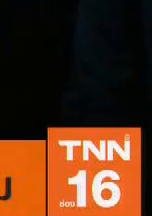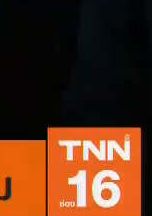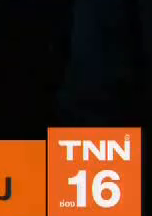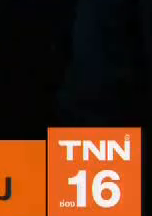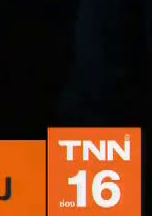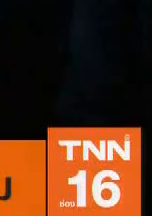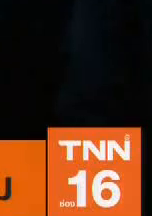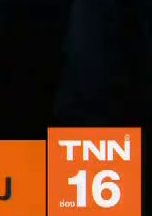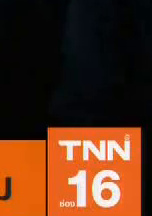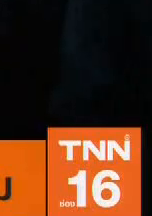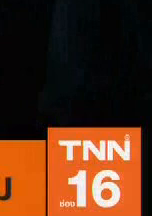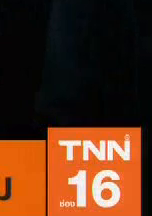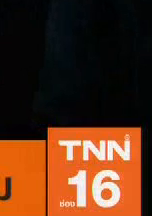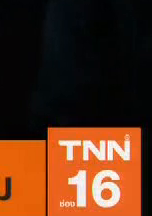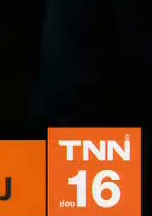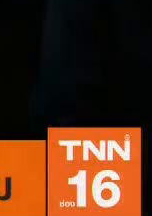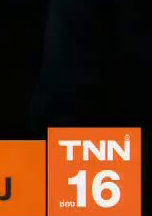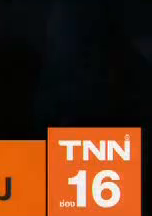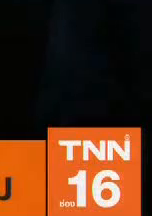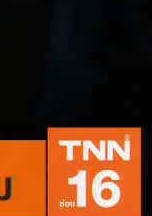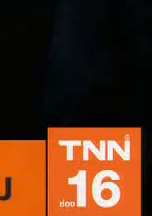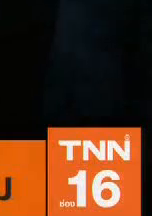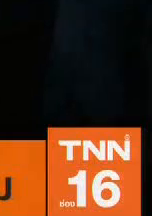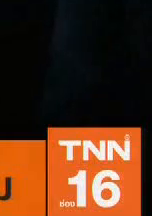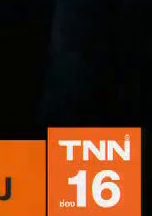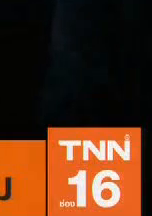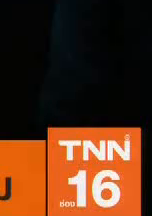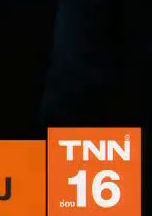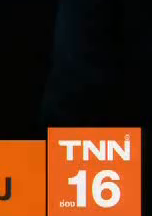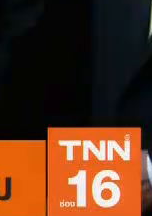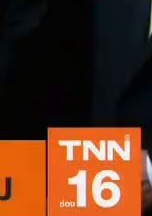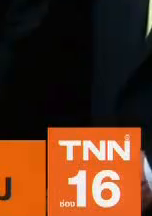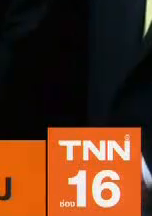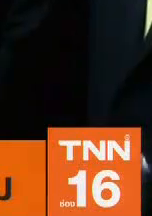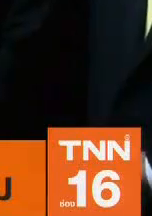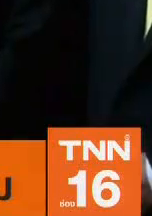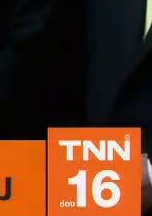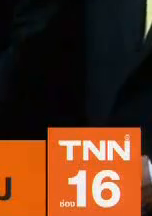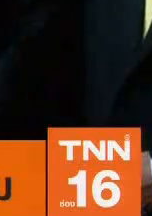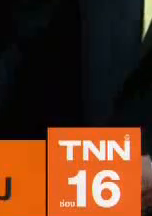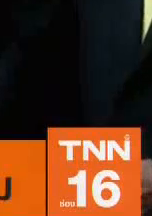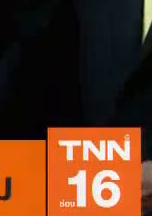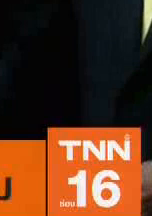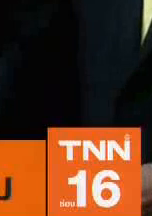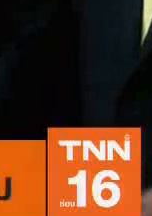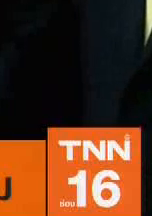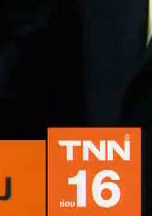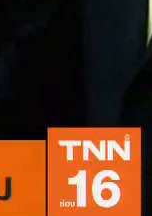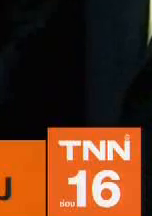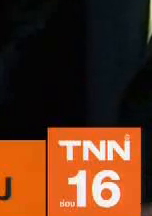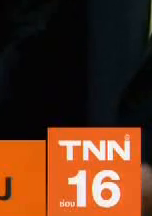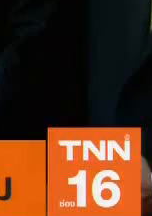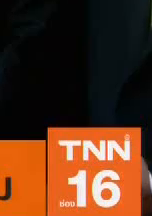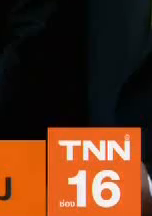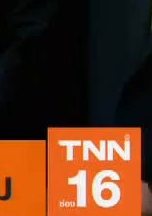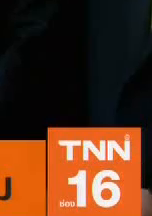องฝั่งพรรคเพื่อไทยนะครับที่แถลงเรียกร้องให้ประธานการประชุมชั่วคราวดำเนินการประชุมตามระเบียบวาระเพื่อเลือกประธ